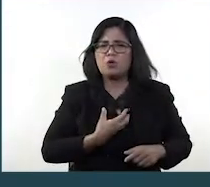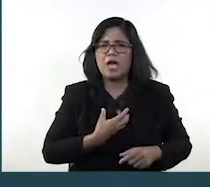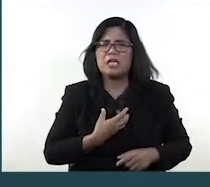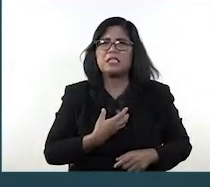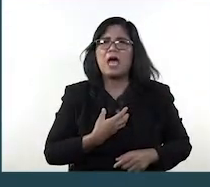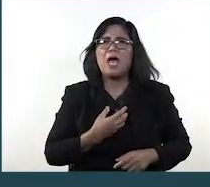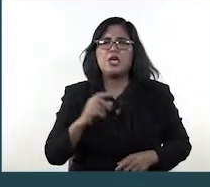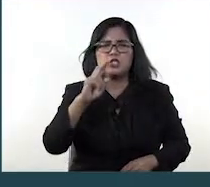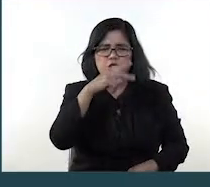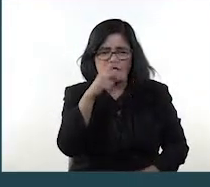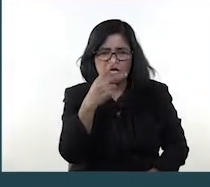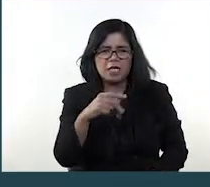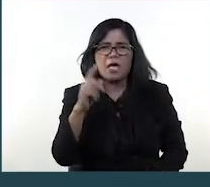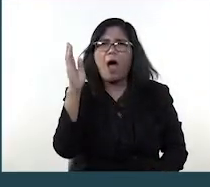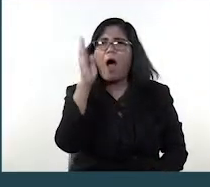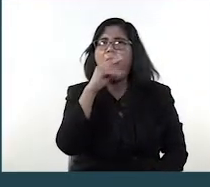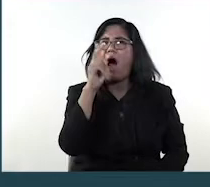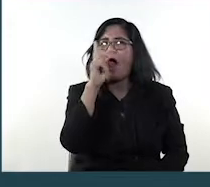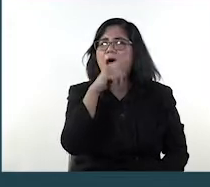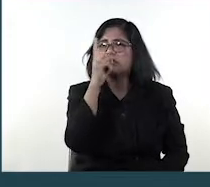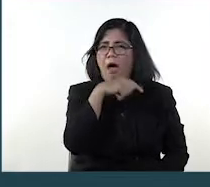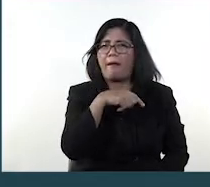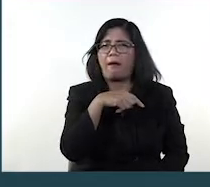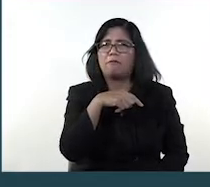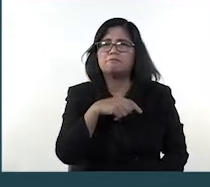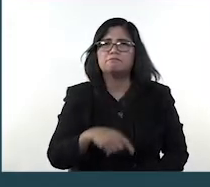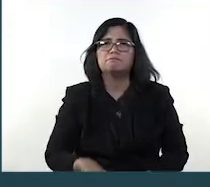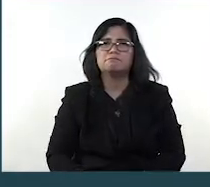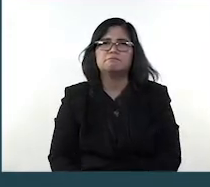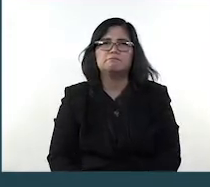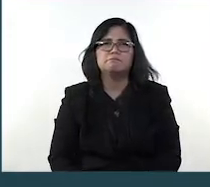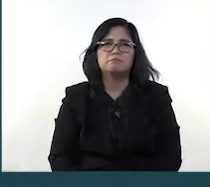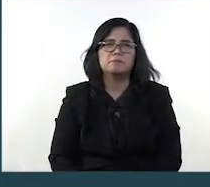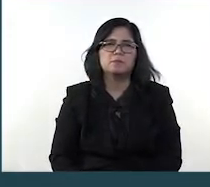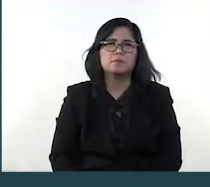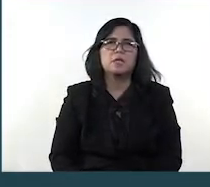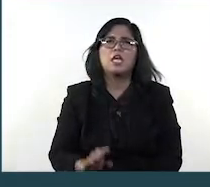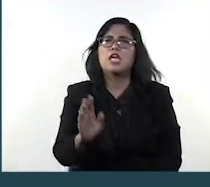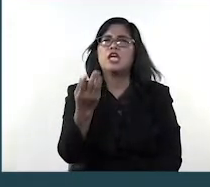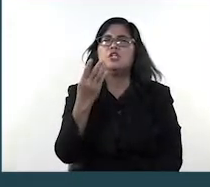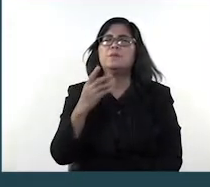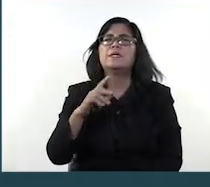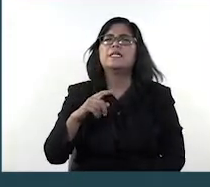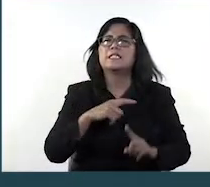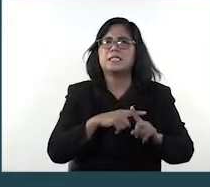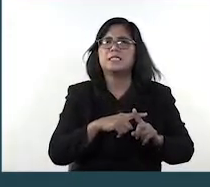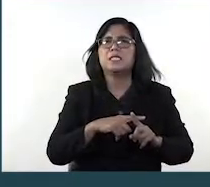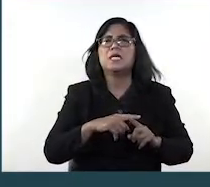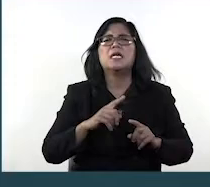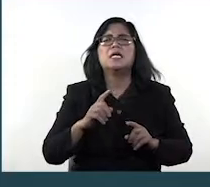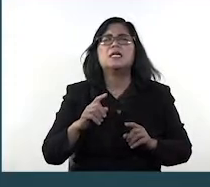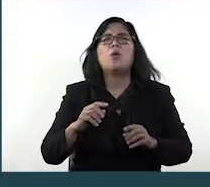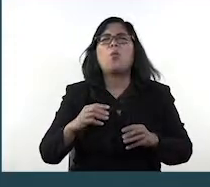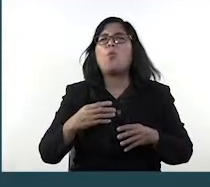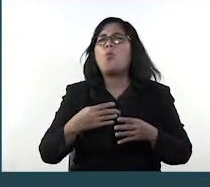berjuang mencapai kehendak Allah Hai hari saya sudah bilang kirim pesan sekali part Hai